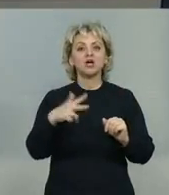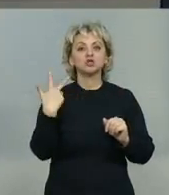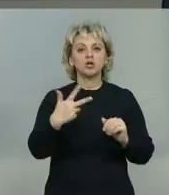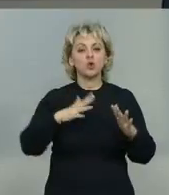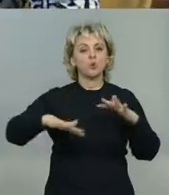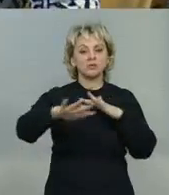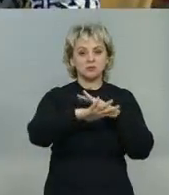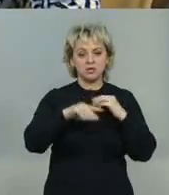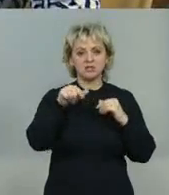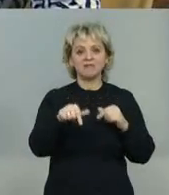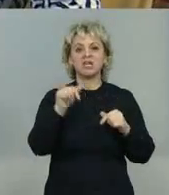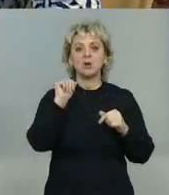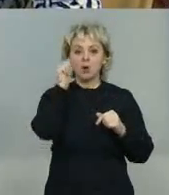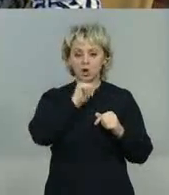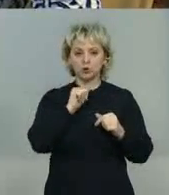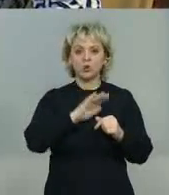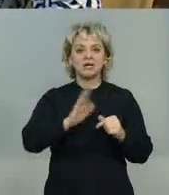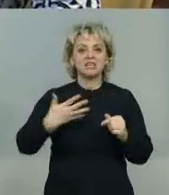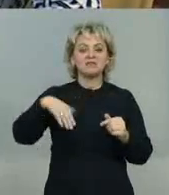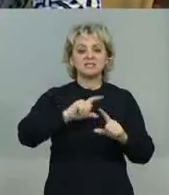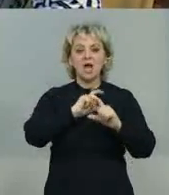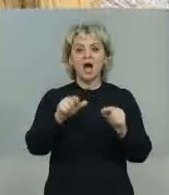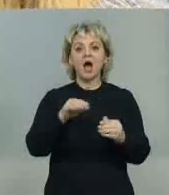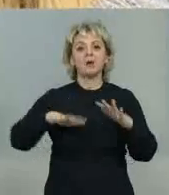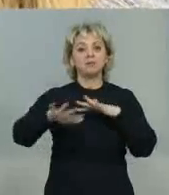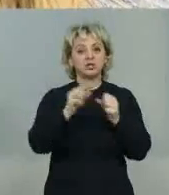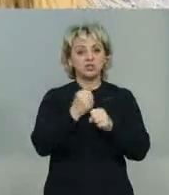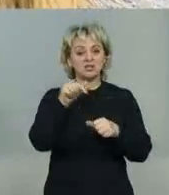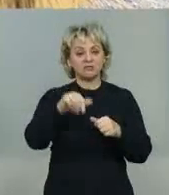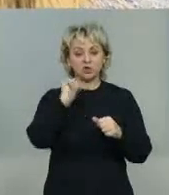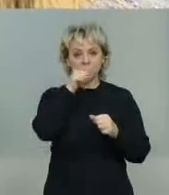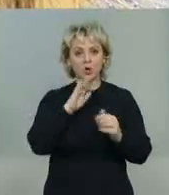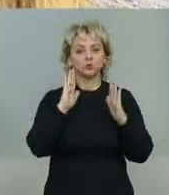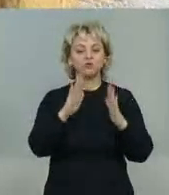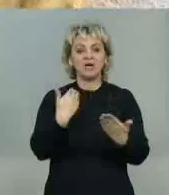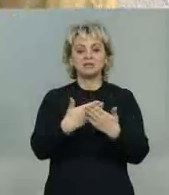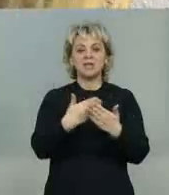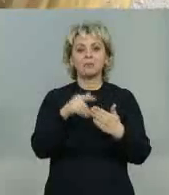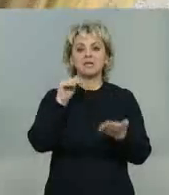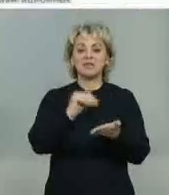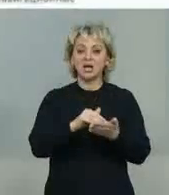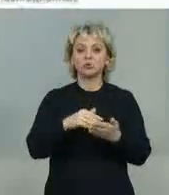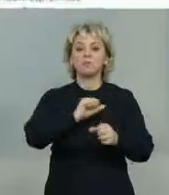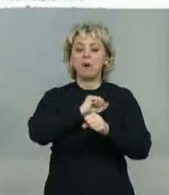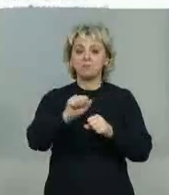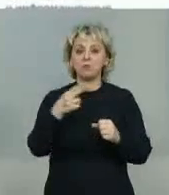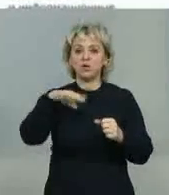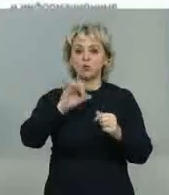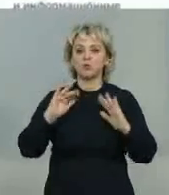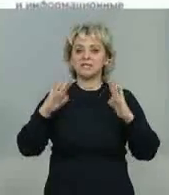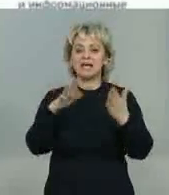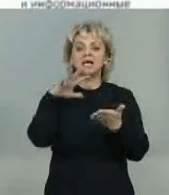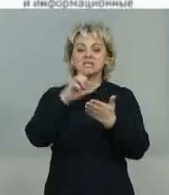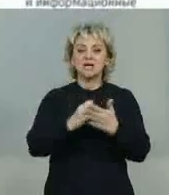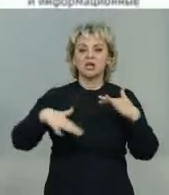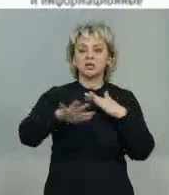3 территориях в этом году. Не все объекты успеют сделать в этом году. Ведь, например, таганрогский победитель, Приморский парк,